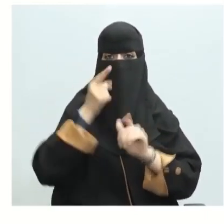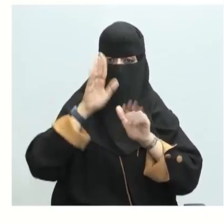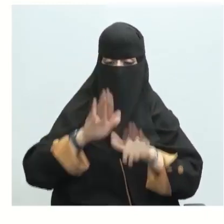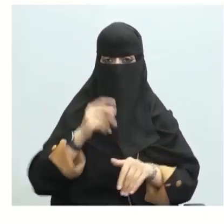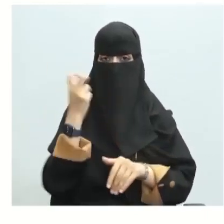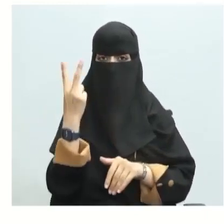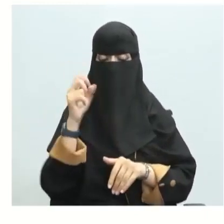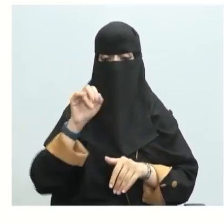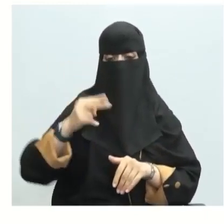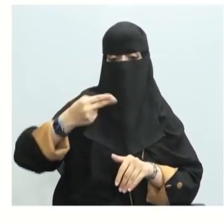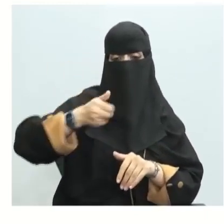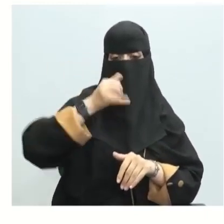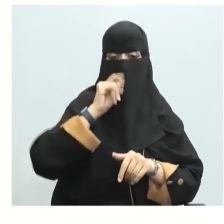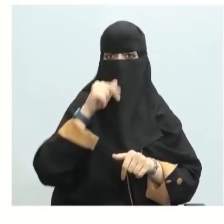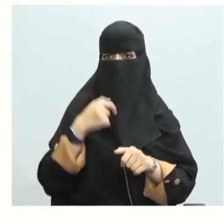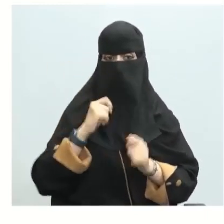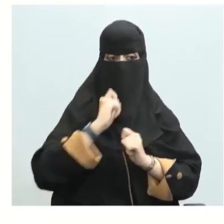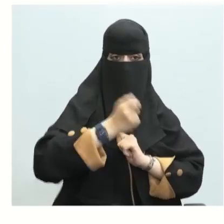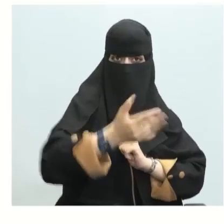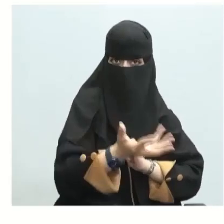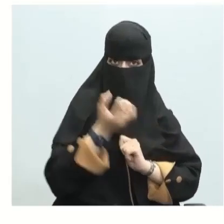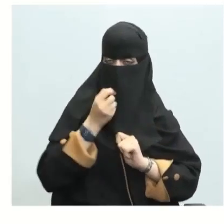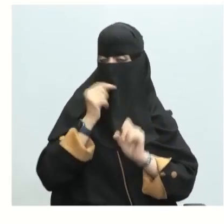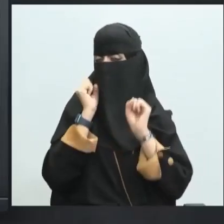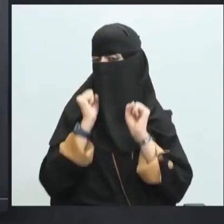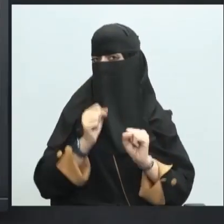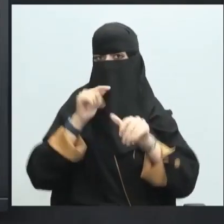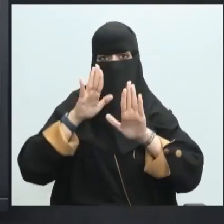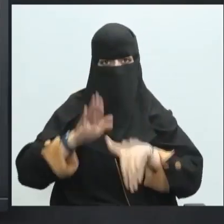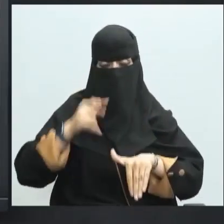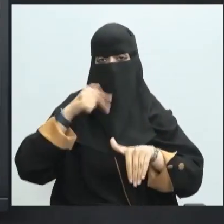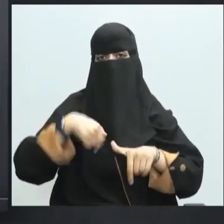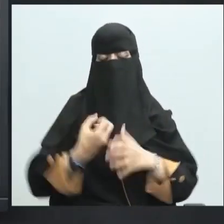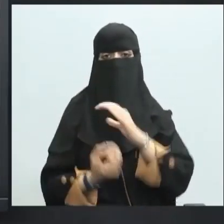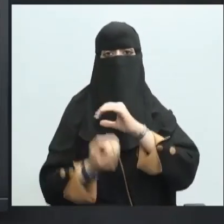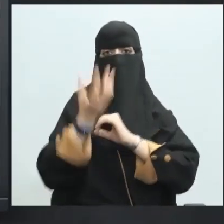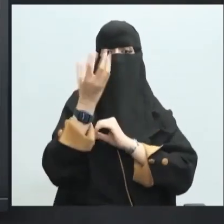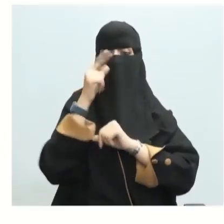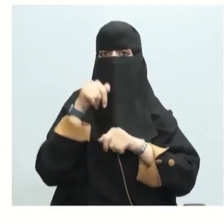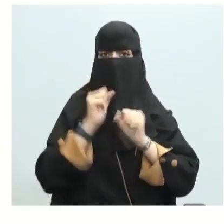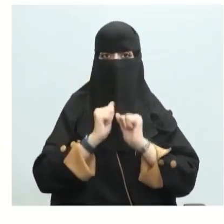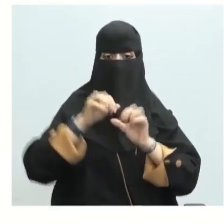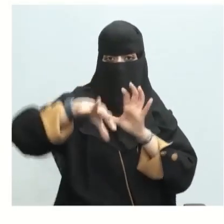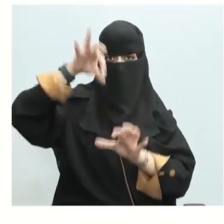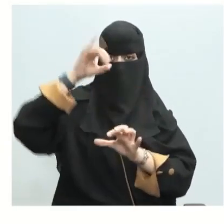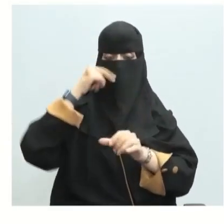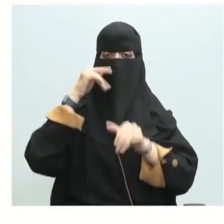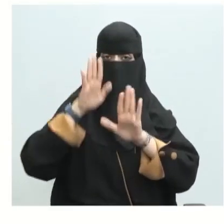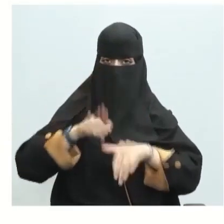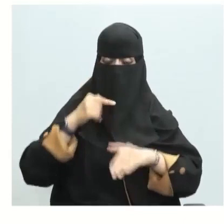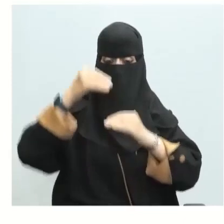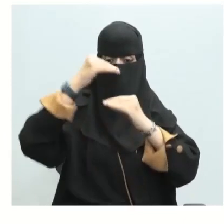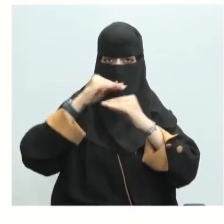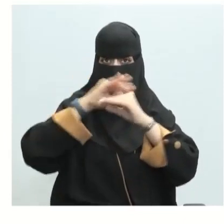الكوكب الحصول عليه ليس سهلا ابدا بما انه موجود في البراكين لا نستطيع استخراجه بسهوله وهو موجود في